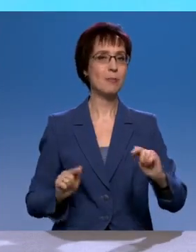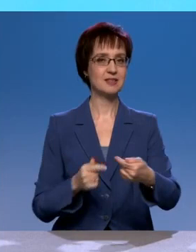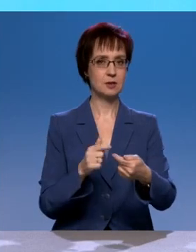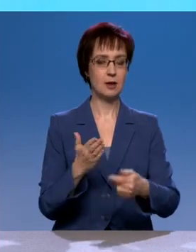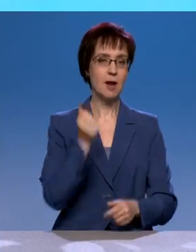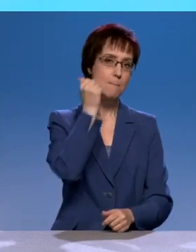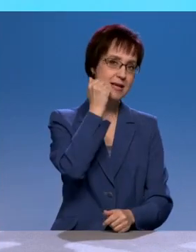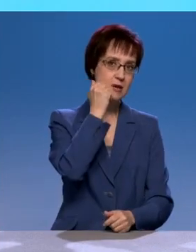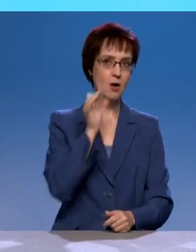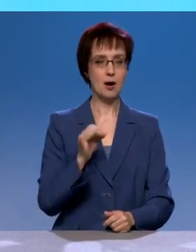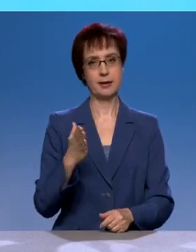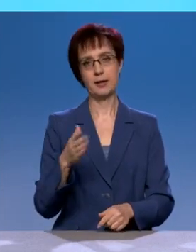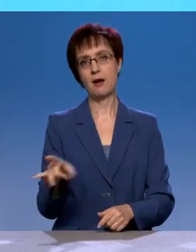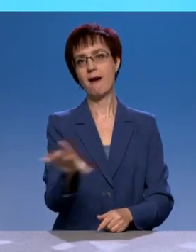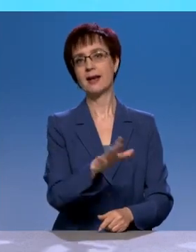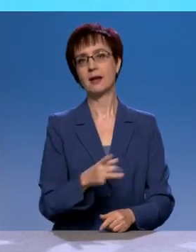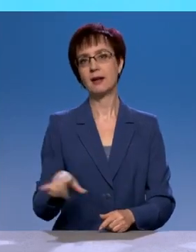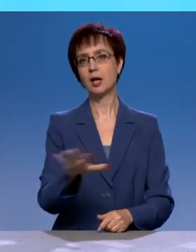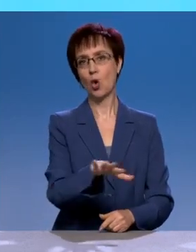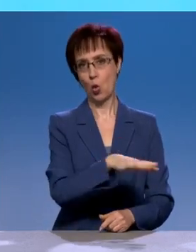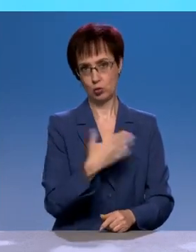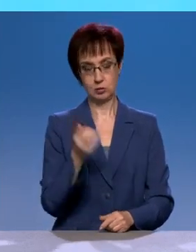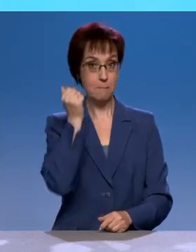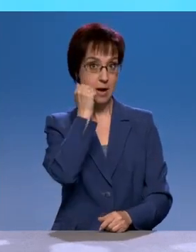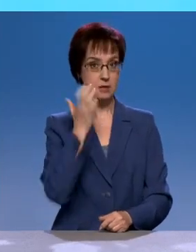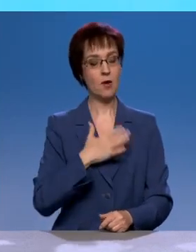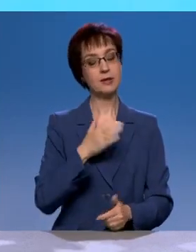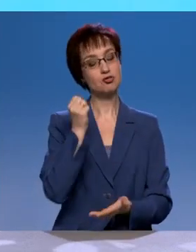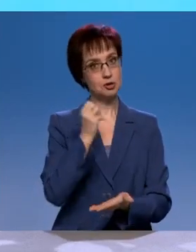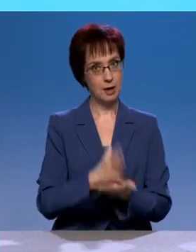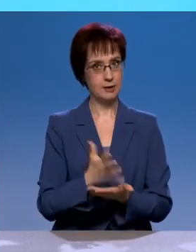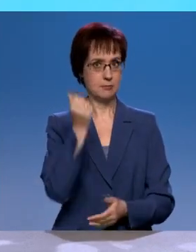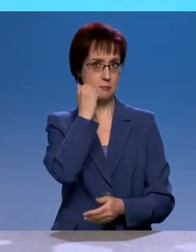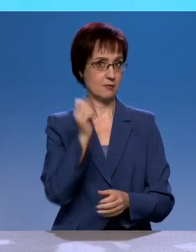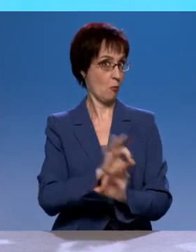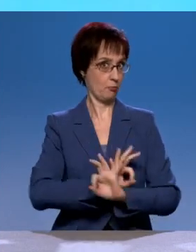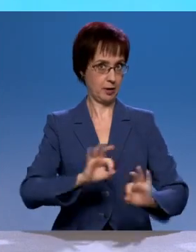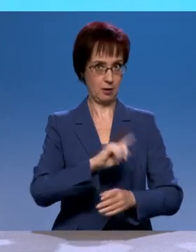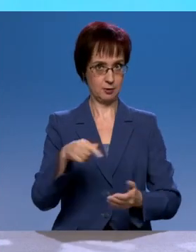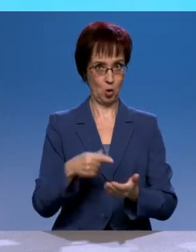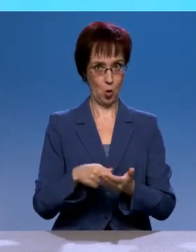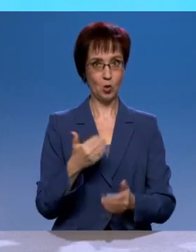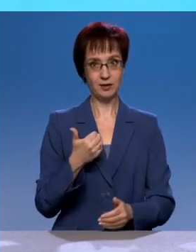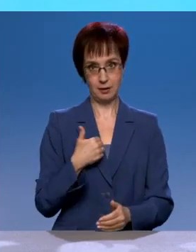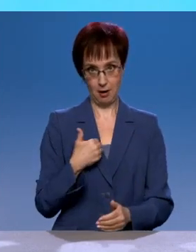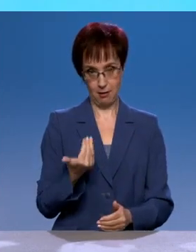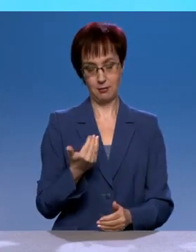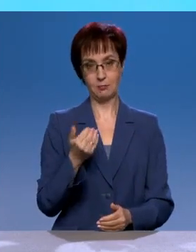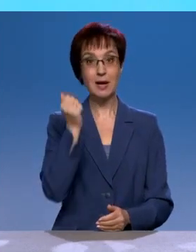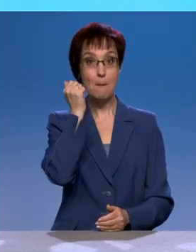– прекрасный город. Я там во многих поколениях москвич, и что же я так буду про свой родной город говорить?